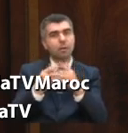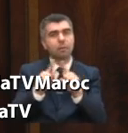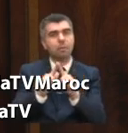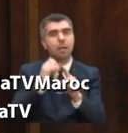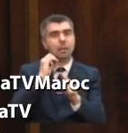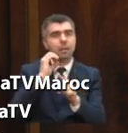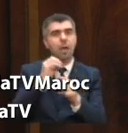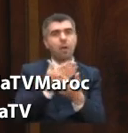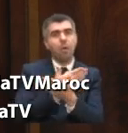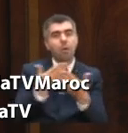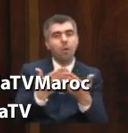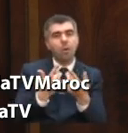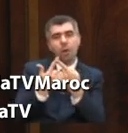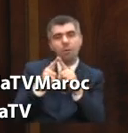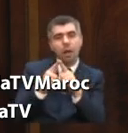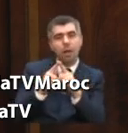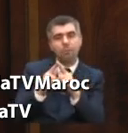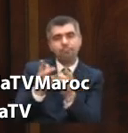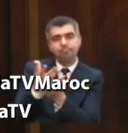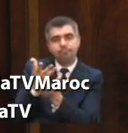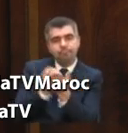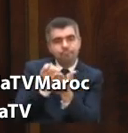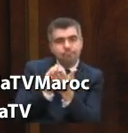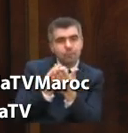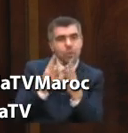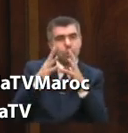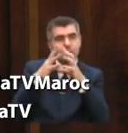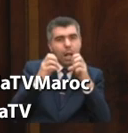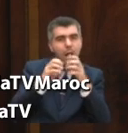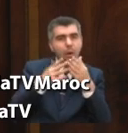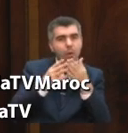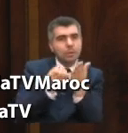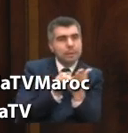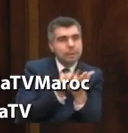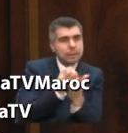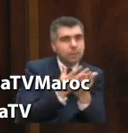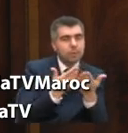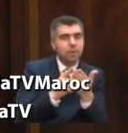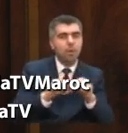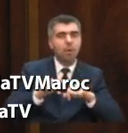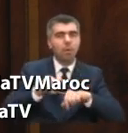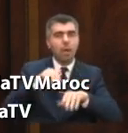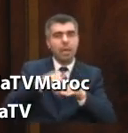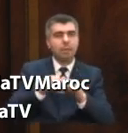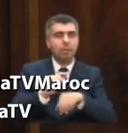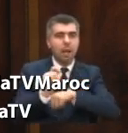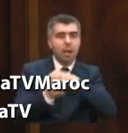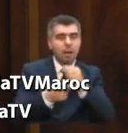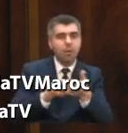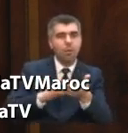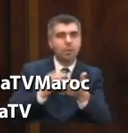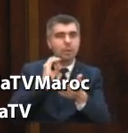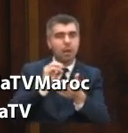تفاعلها مع كل الملاحظات والاقتراحات، وضمنها ما سبق أن تقدمنا به كفريق حركي عبر الآلية المتاحة